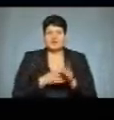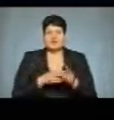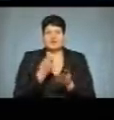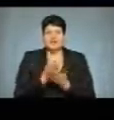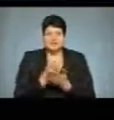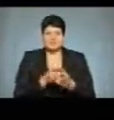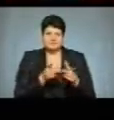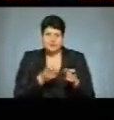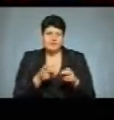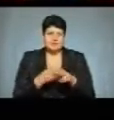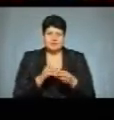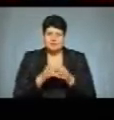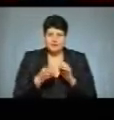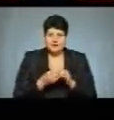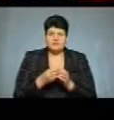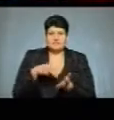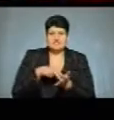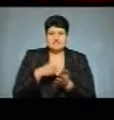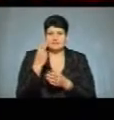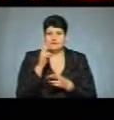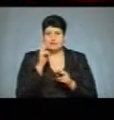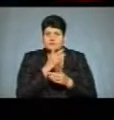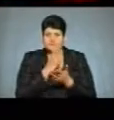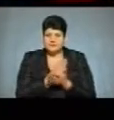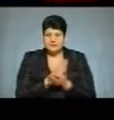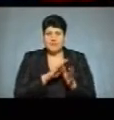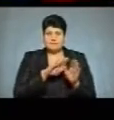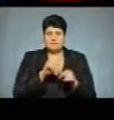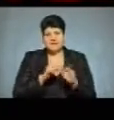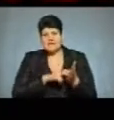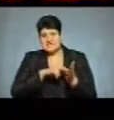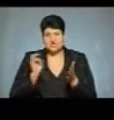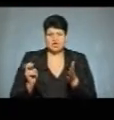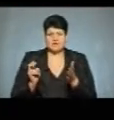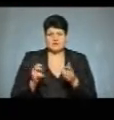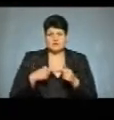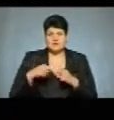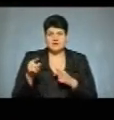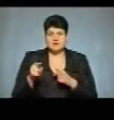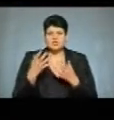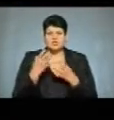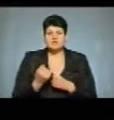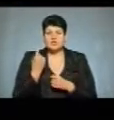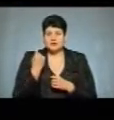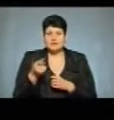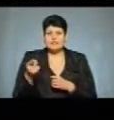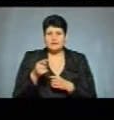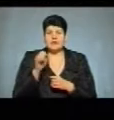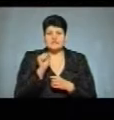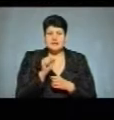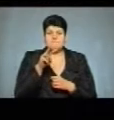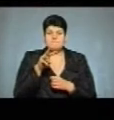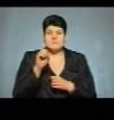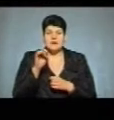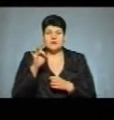без промахів, у стійці з двома промахами. І після зійшла з дистанції. Ще одна спортсменка з Тернопільщини Анастасія